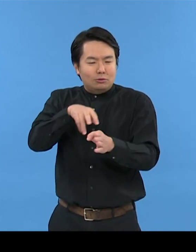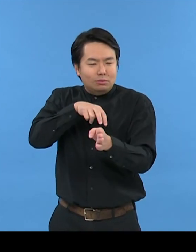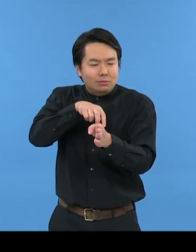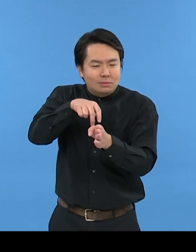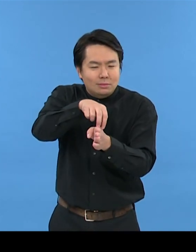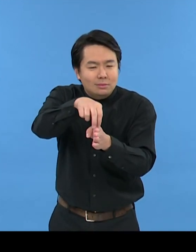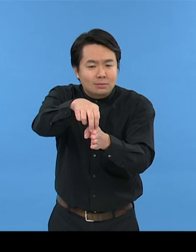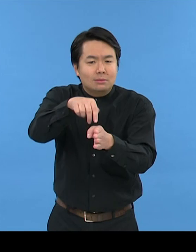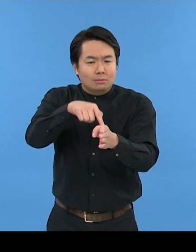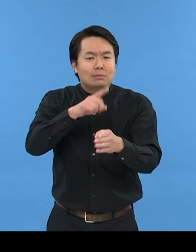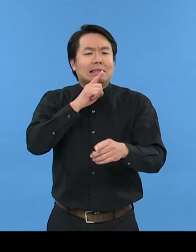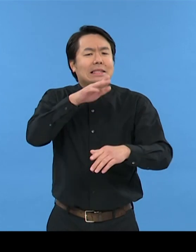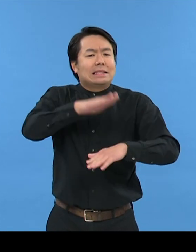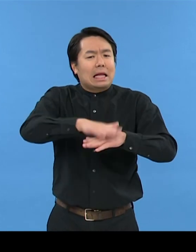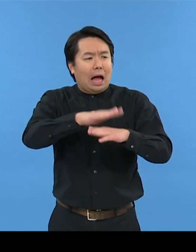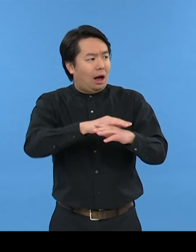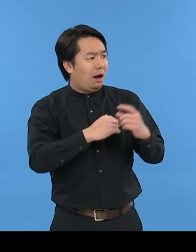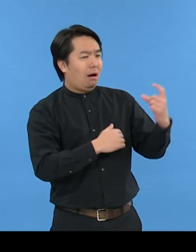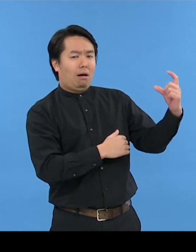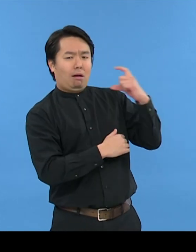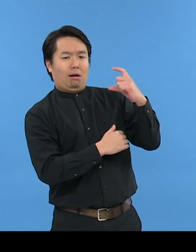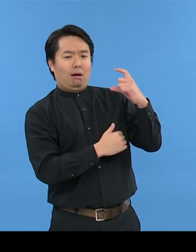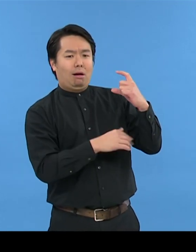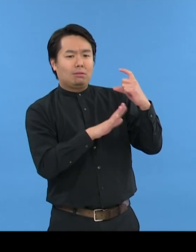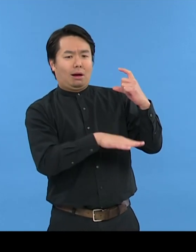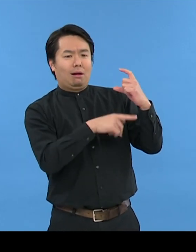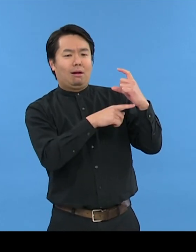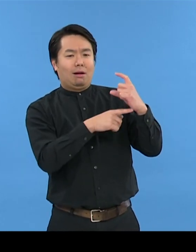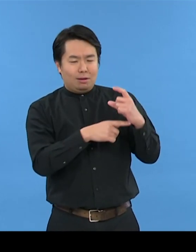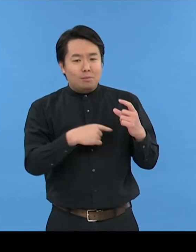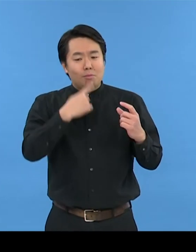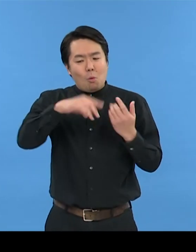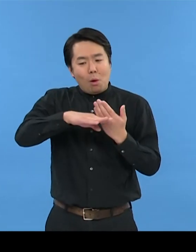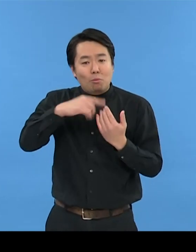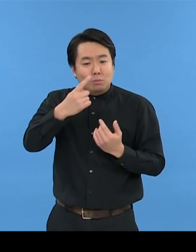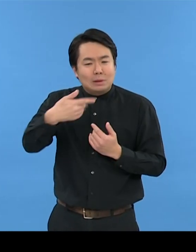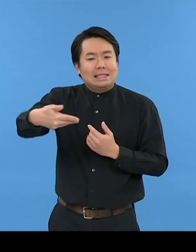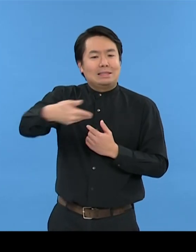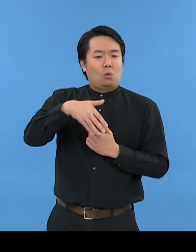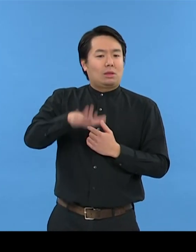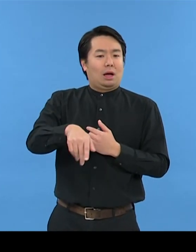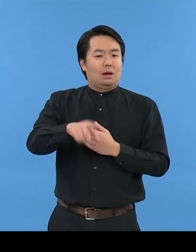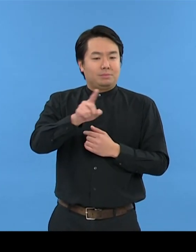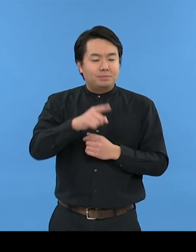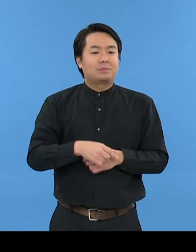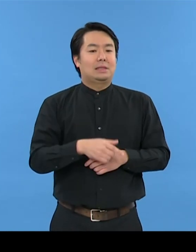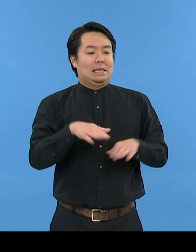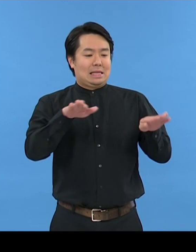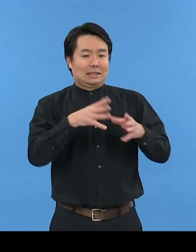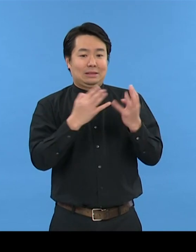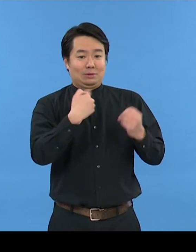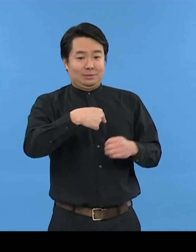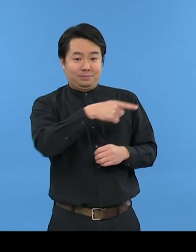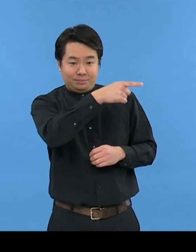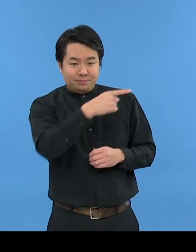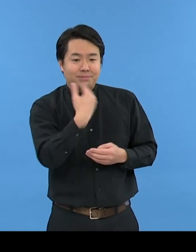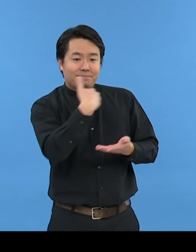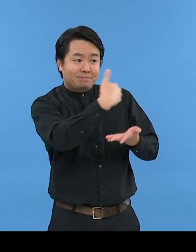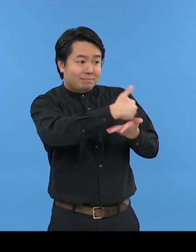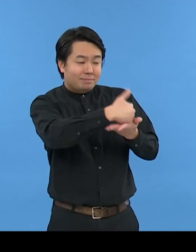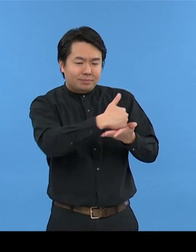する処世術と先生を表現されてましたけどももう一つの質問というか中にありました